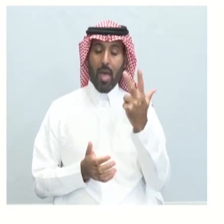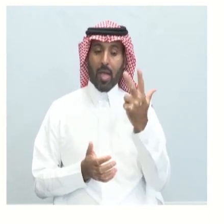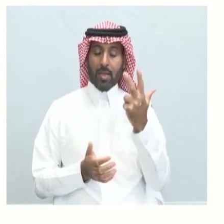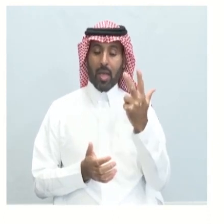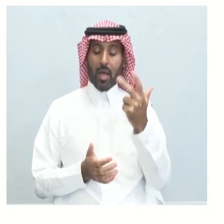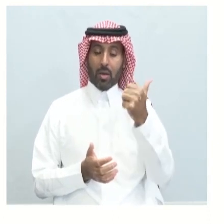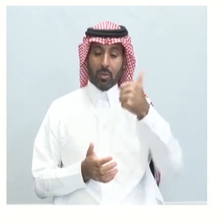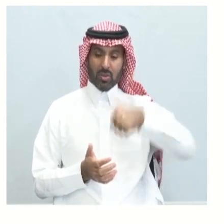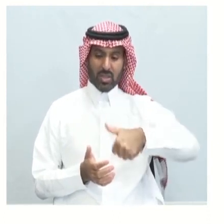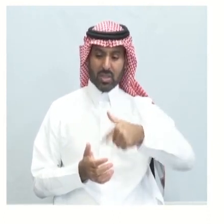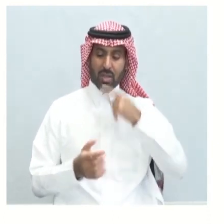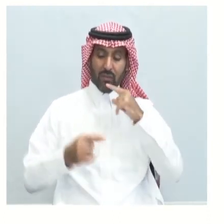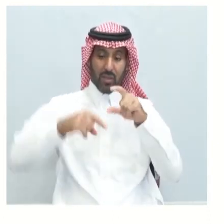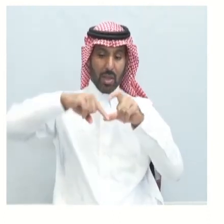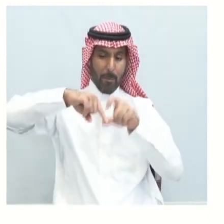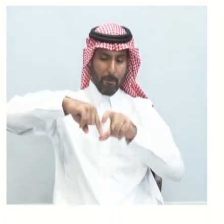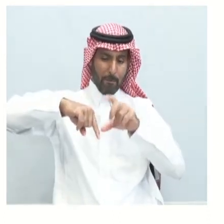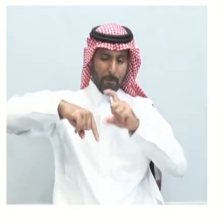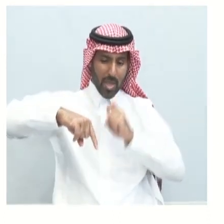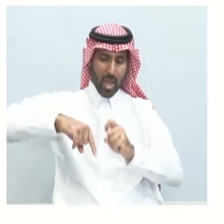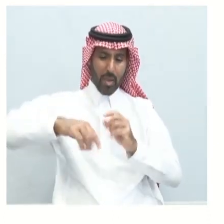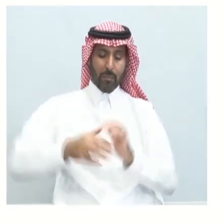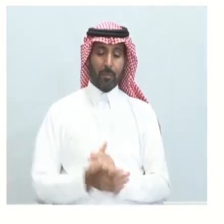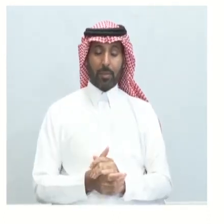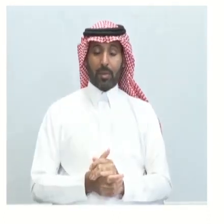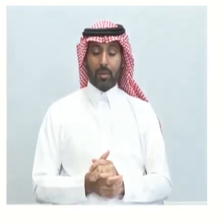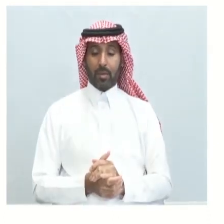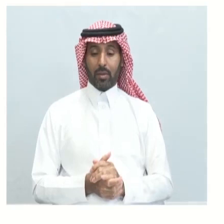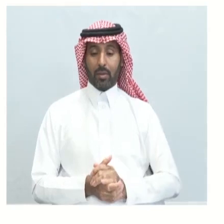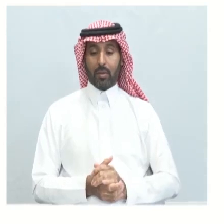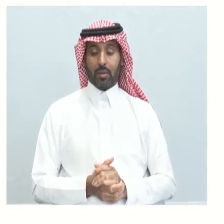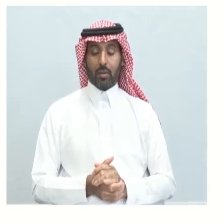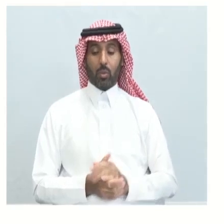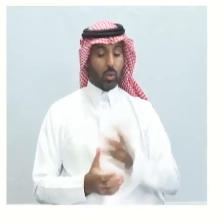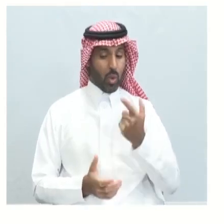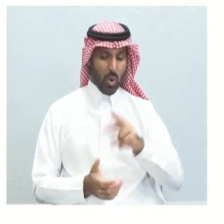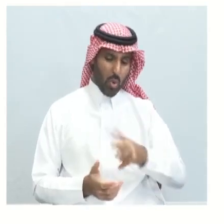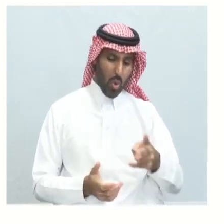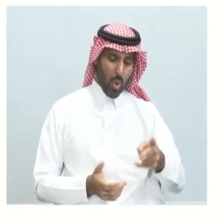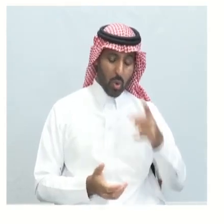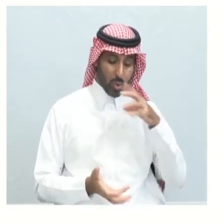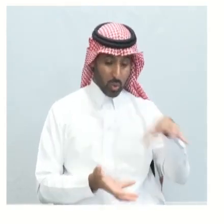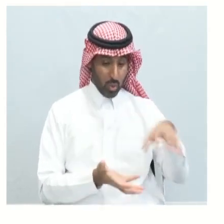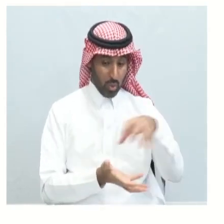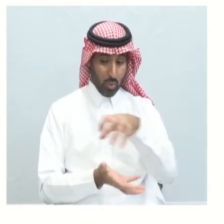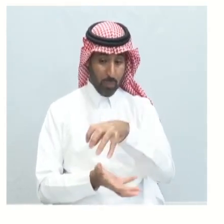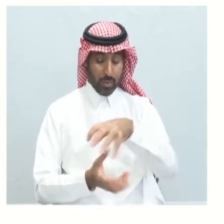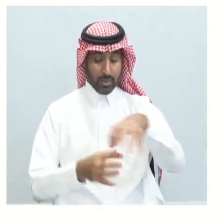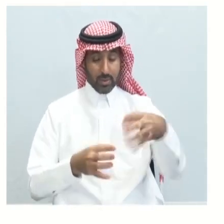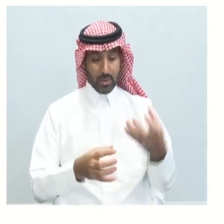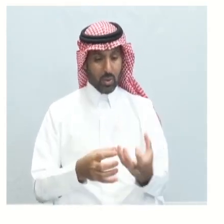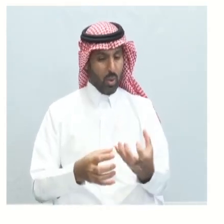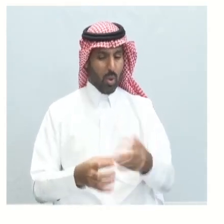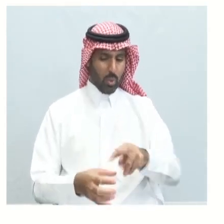منها تقريبا استنتج نوع صخور كل من الدرع العربي